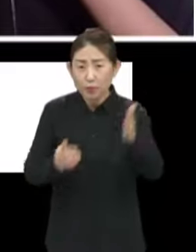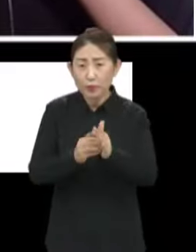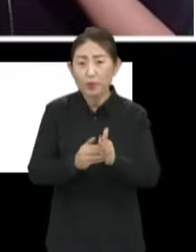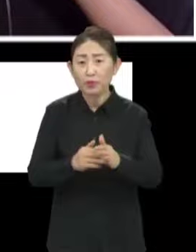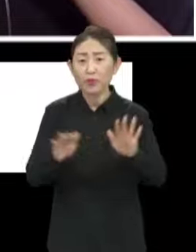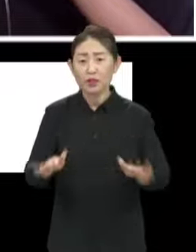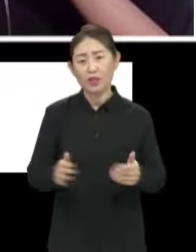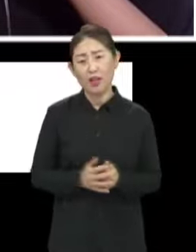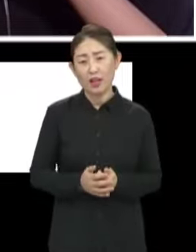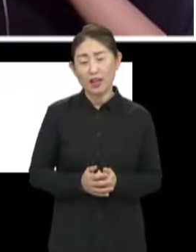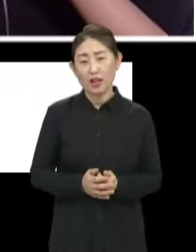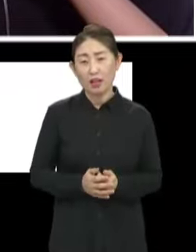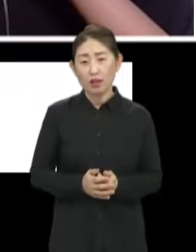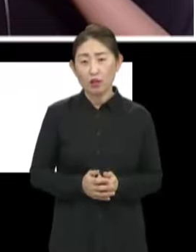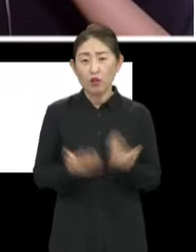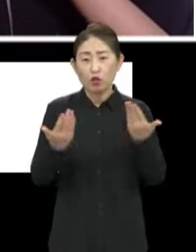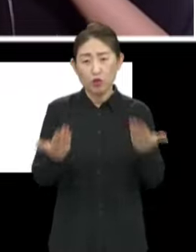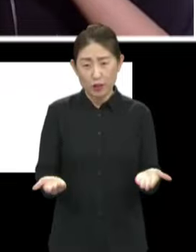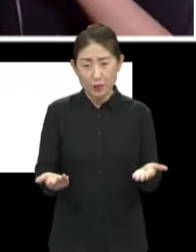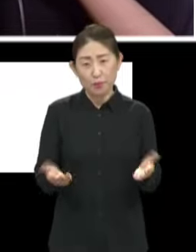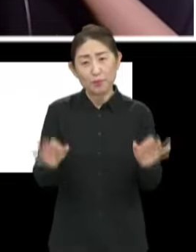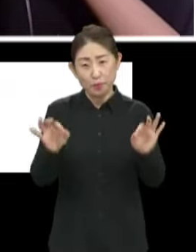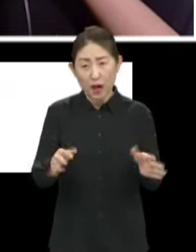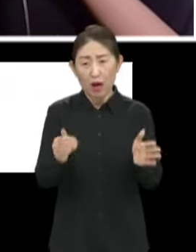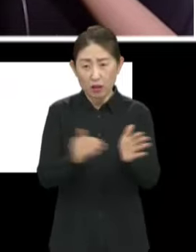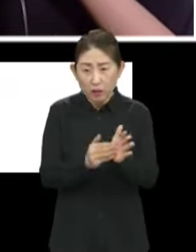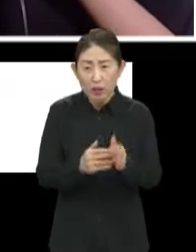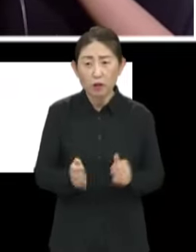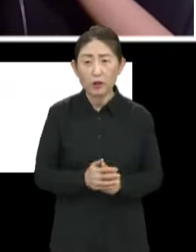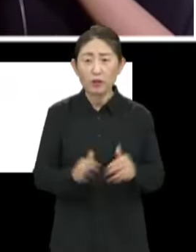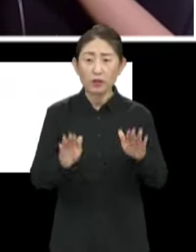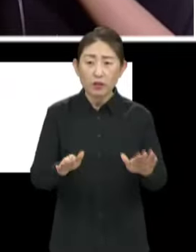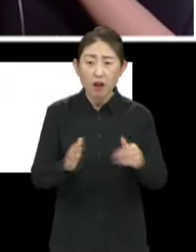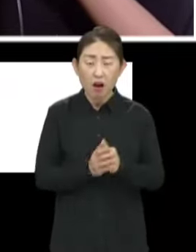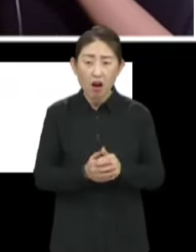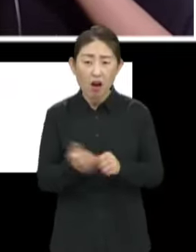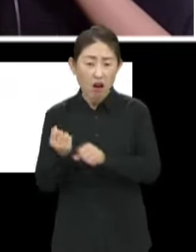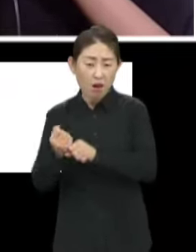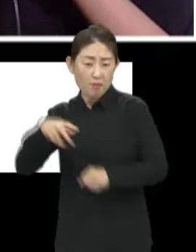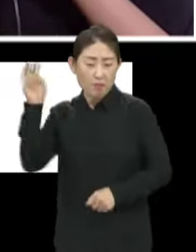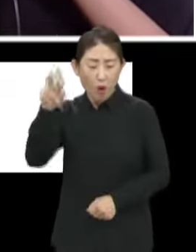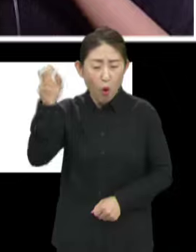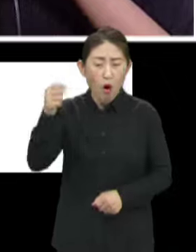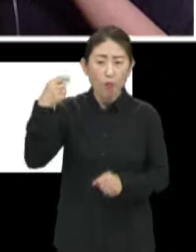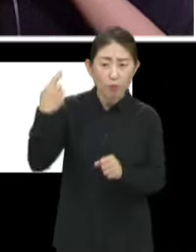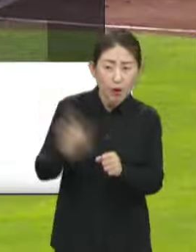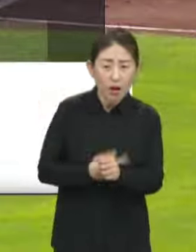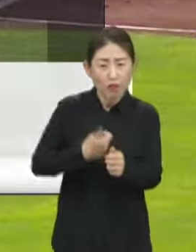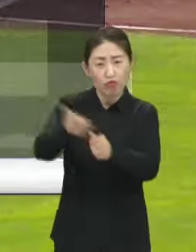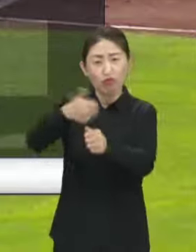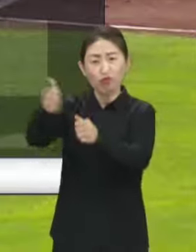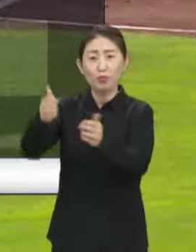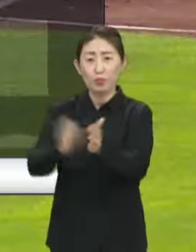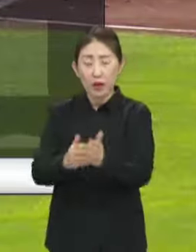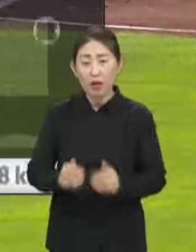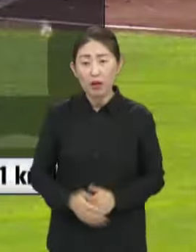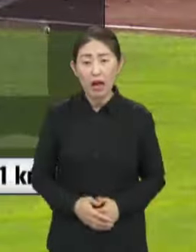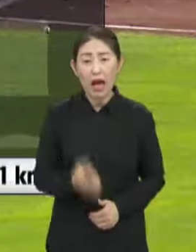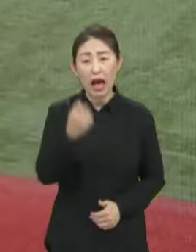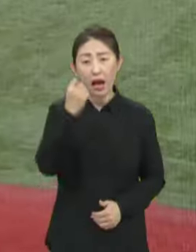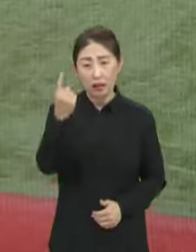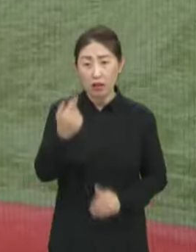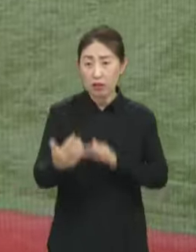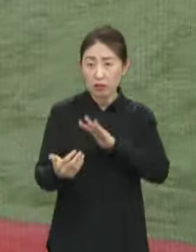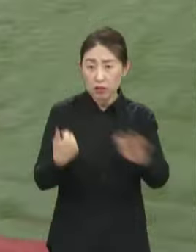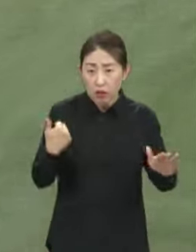out as I could and go as deep in the game as I could, especially on short rest. So I'm just glad we got the win. 불과 한 달